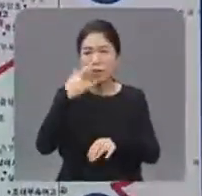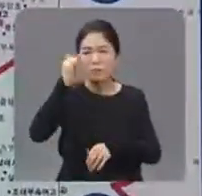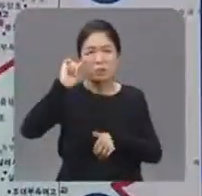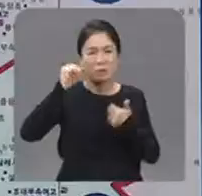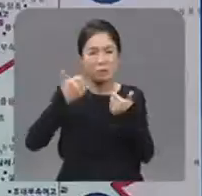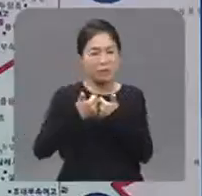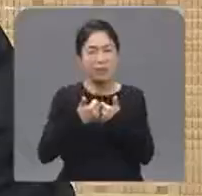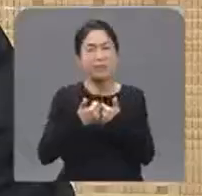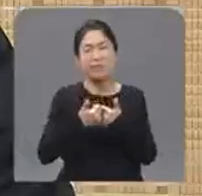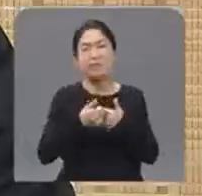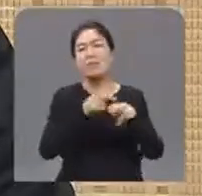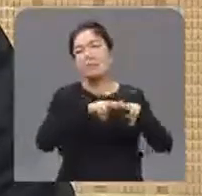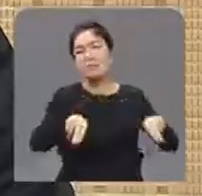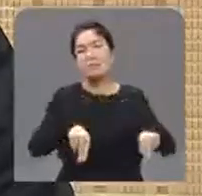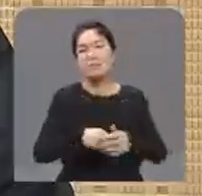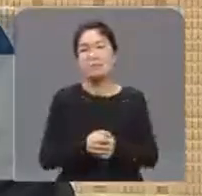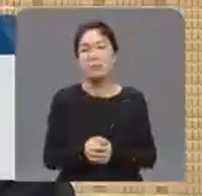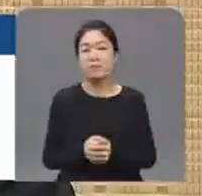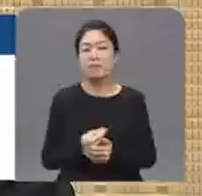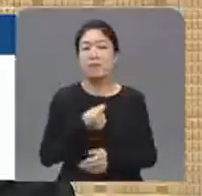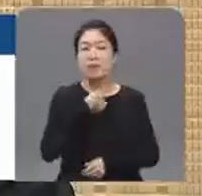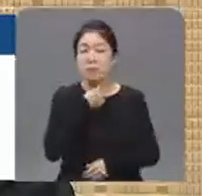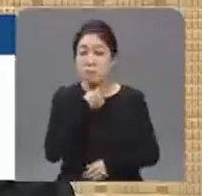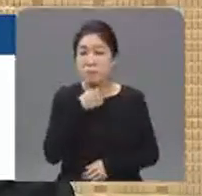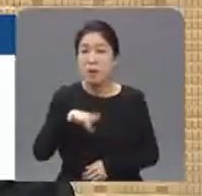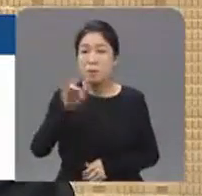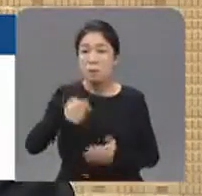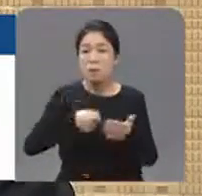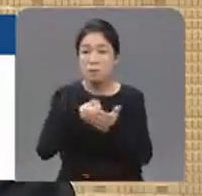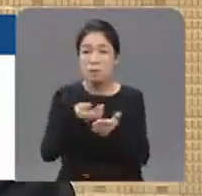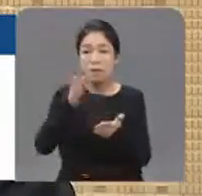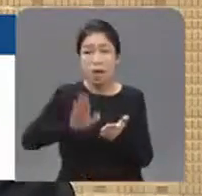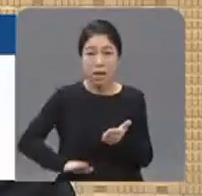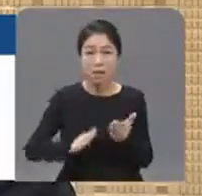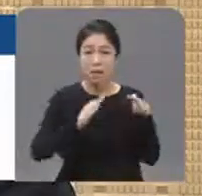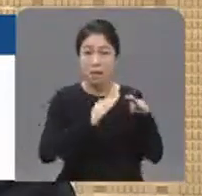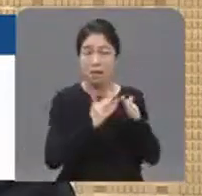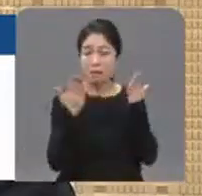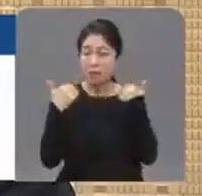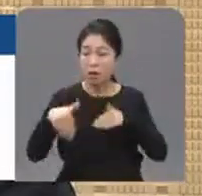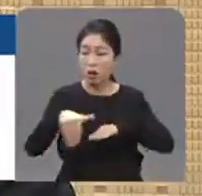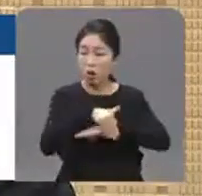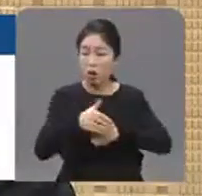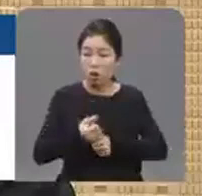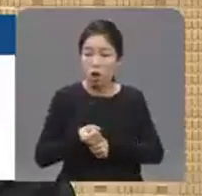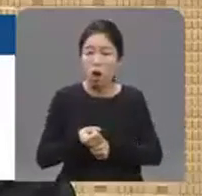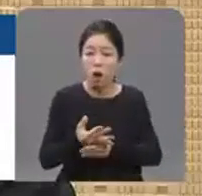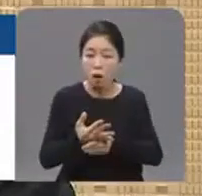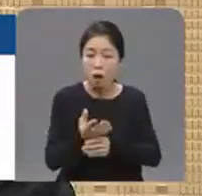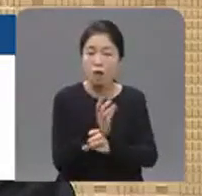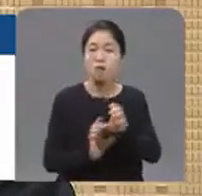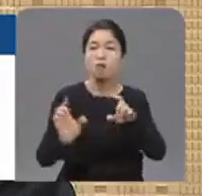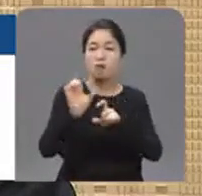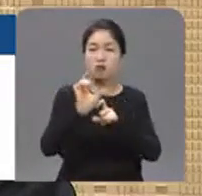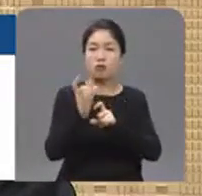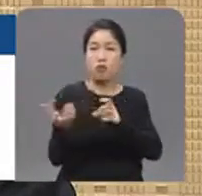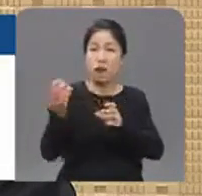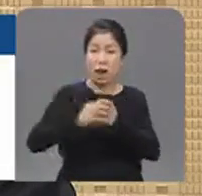접었습니다. 희망을 우선하되 거리의 요소를 추가해서 배정하면은